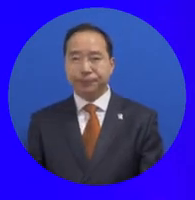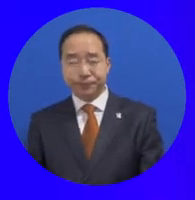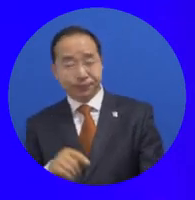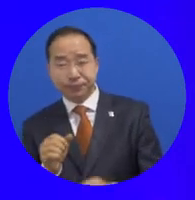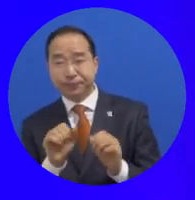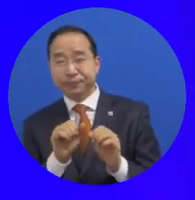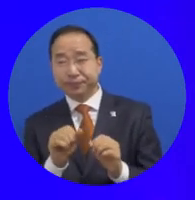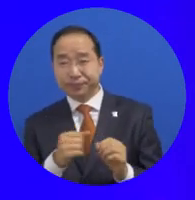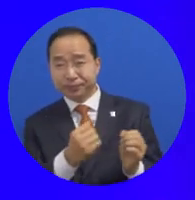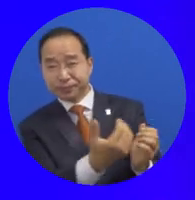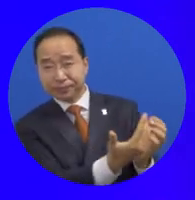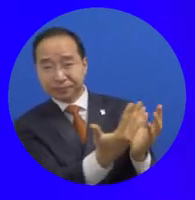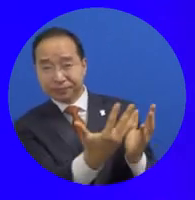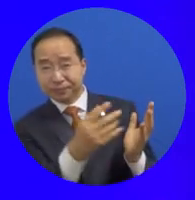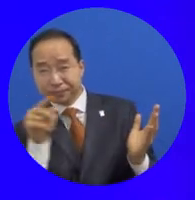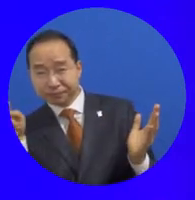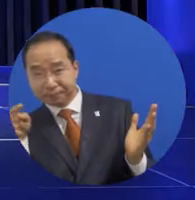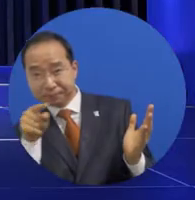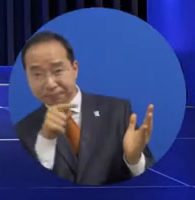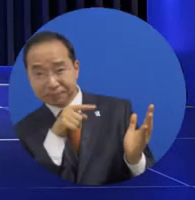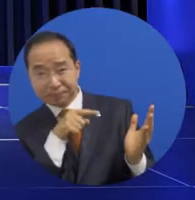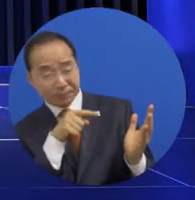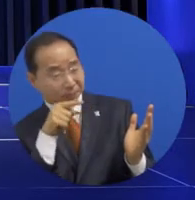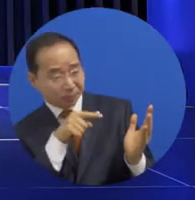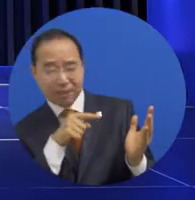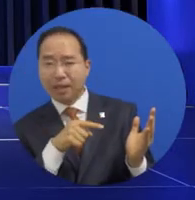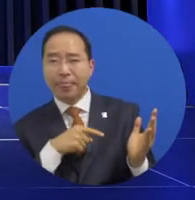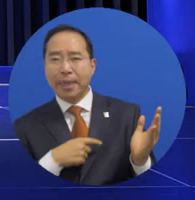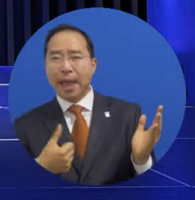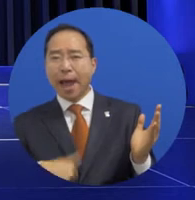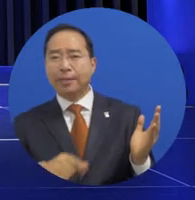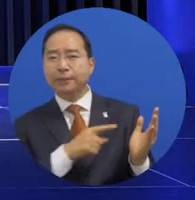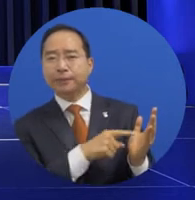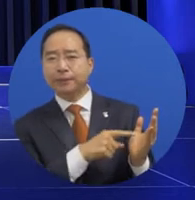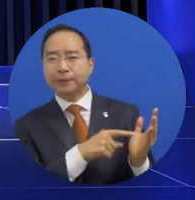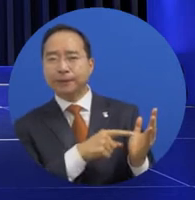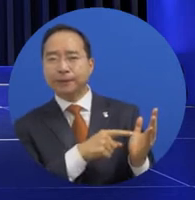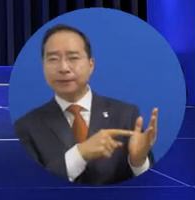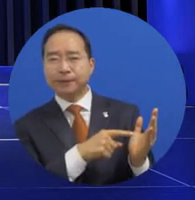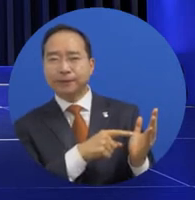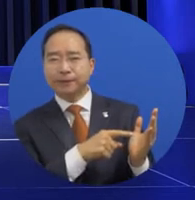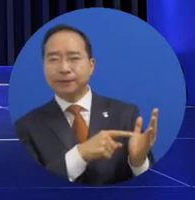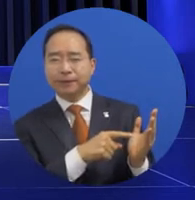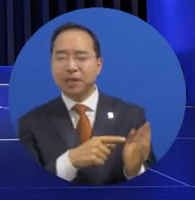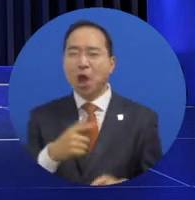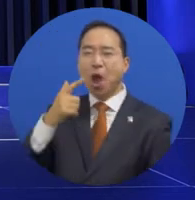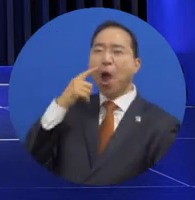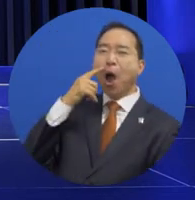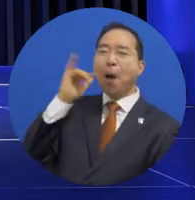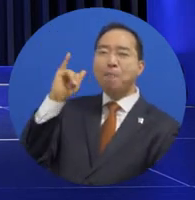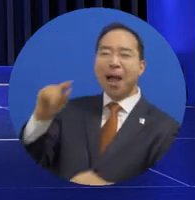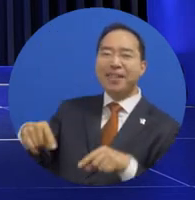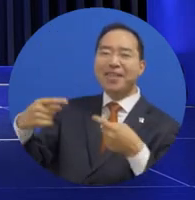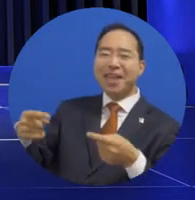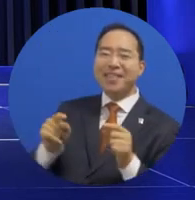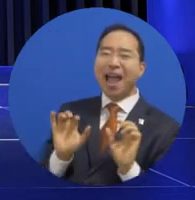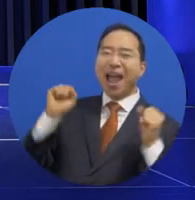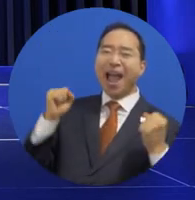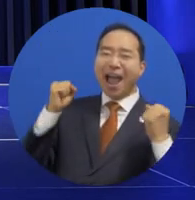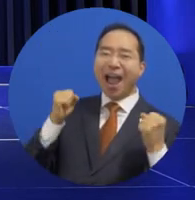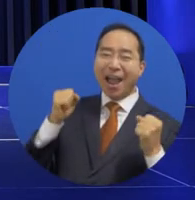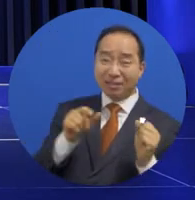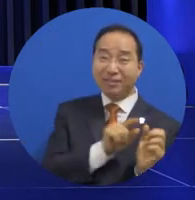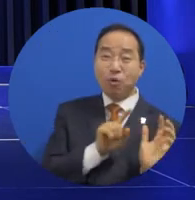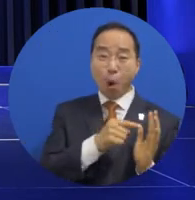사람의 얼굴을 봤어요. 누구냐면 제 어린 아들이 엄마가 첫 대회를 나간다고 같이 응원하러 나왔는데 그